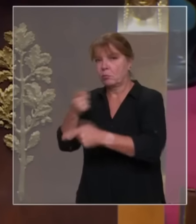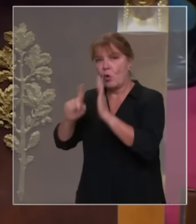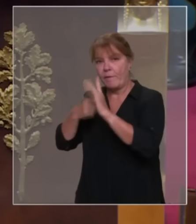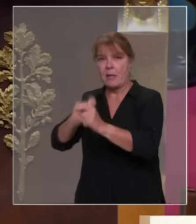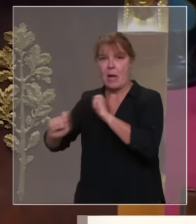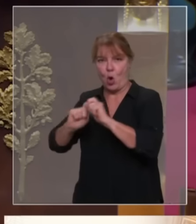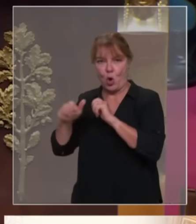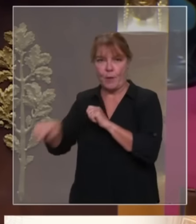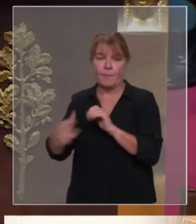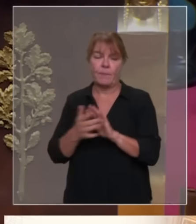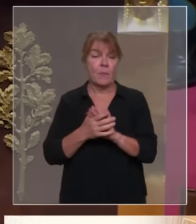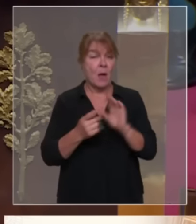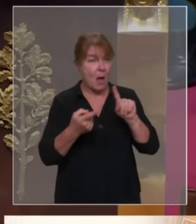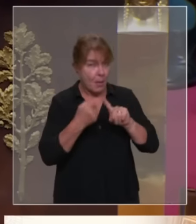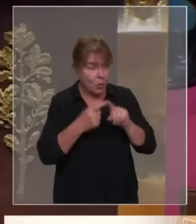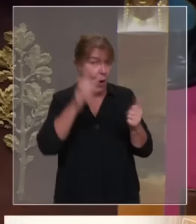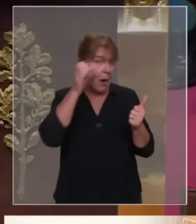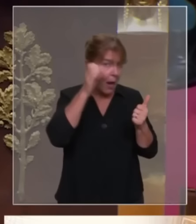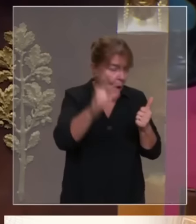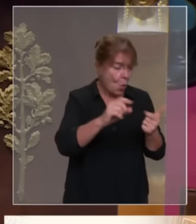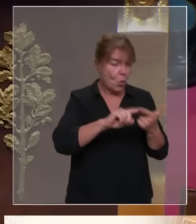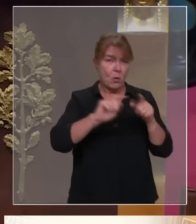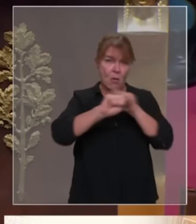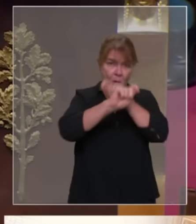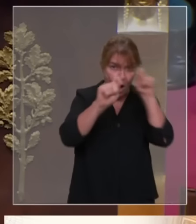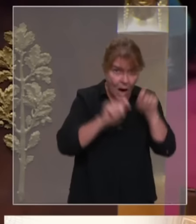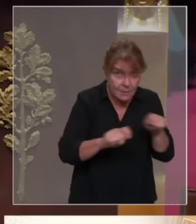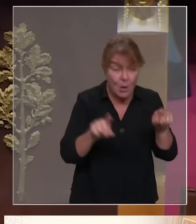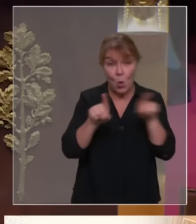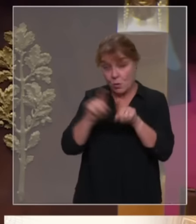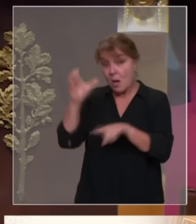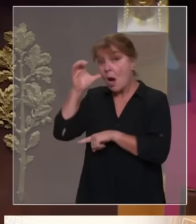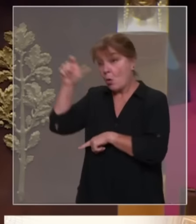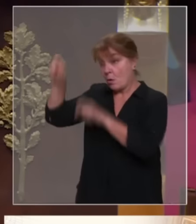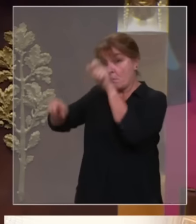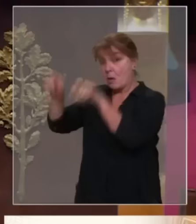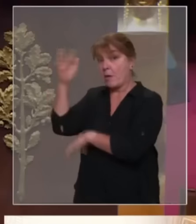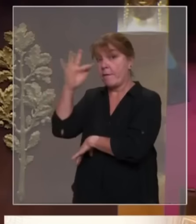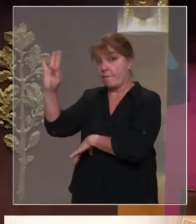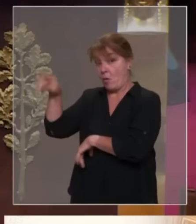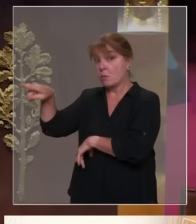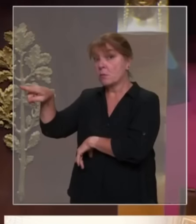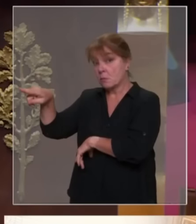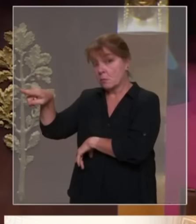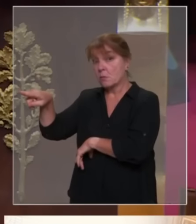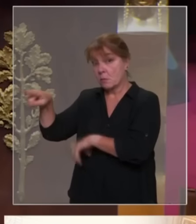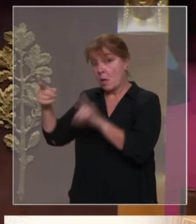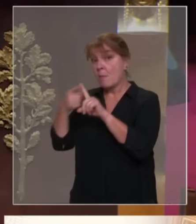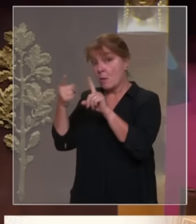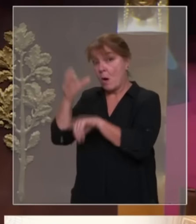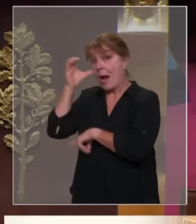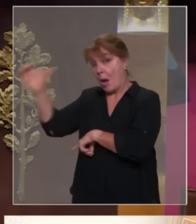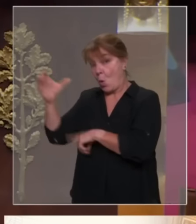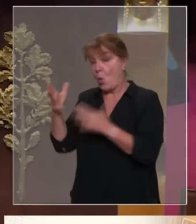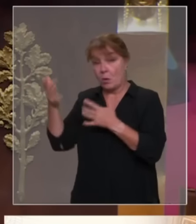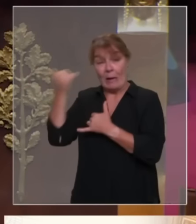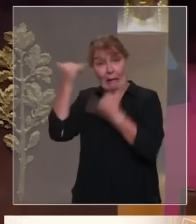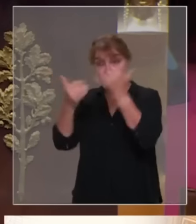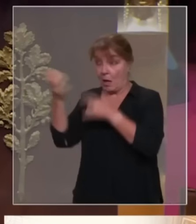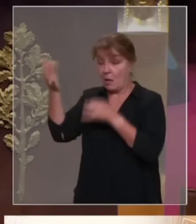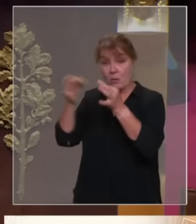Écoute, respect et compte à rendre aux Françaises et aux Français qui ont des choses à dire et souvent de bonnes